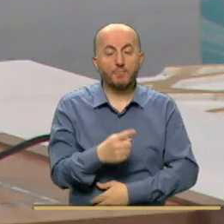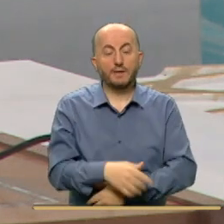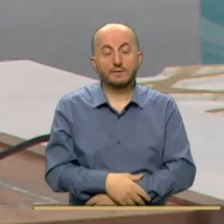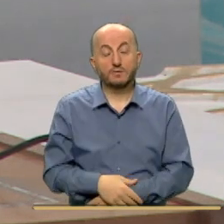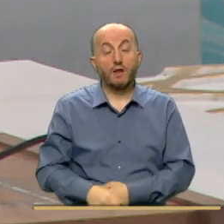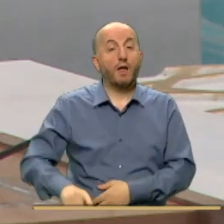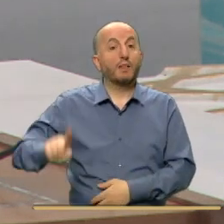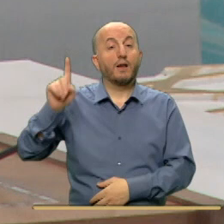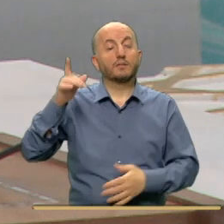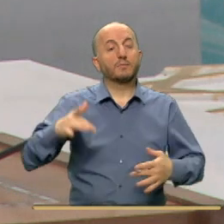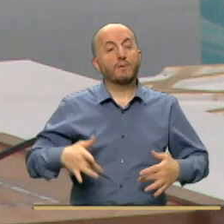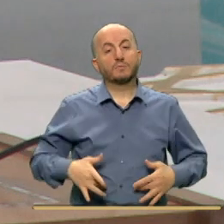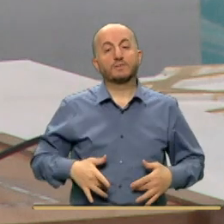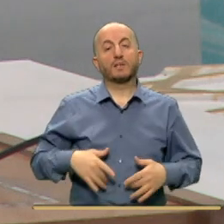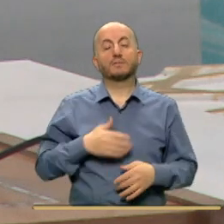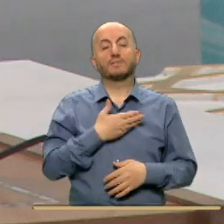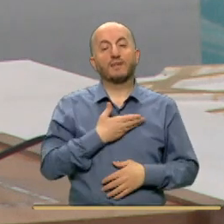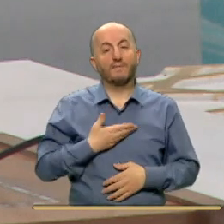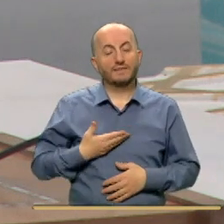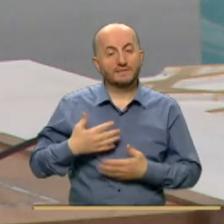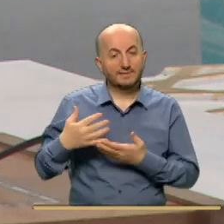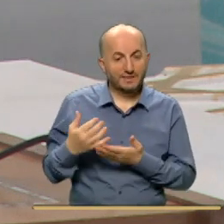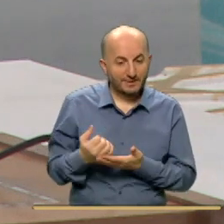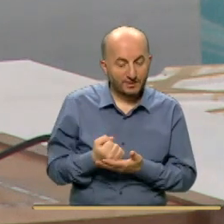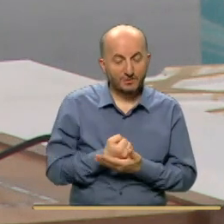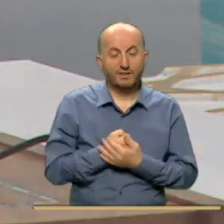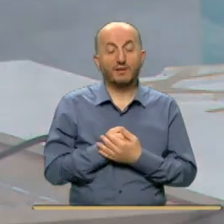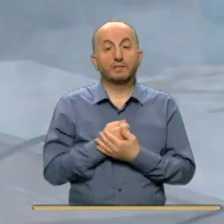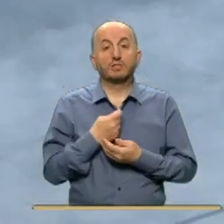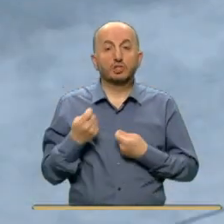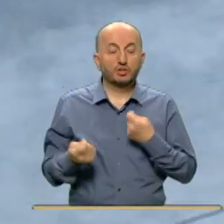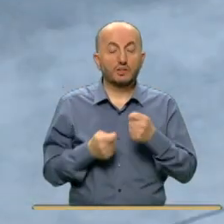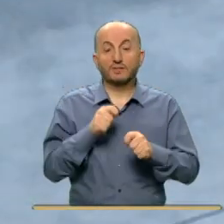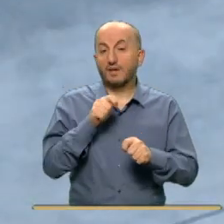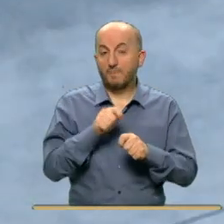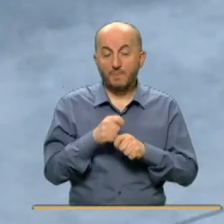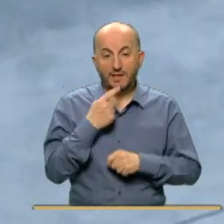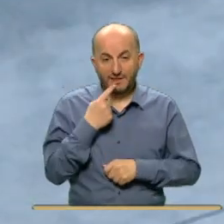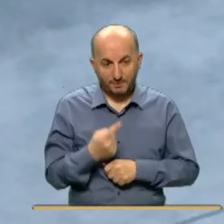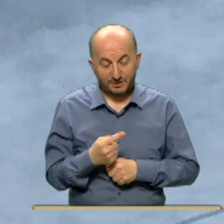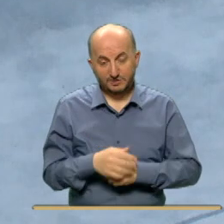Ama Allah'ın hoşnutluğunu, rızasını, sevgisini kazanacak işleri de yapmak demek.